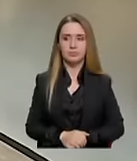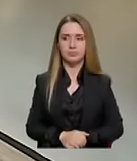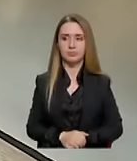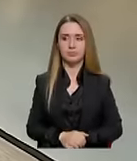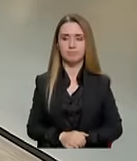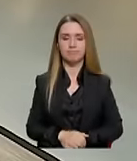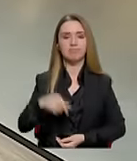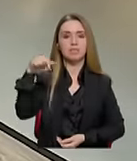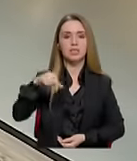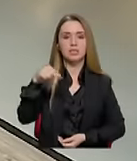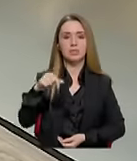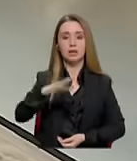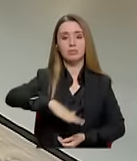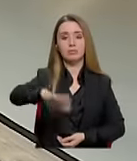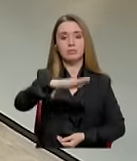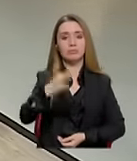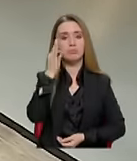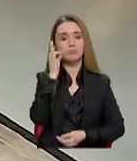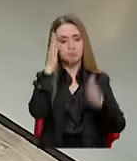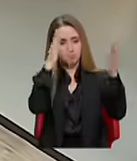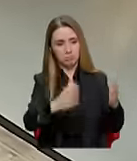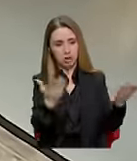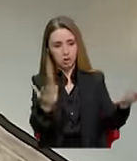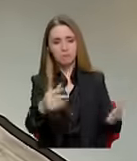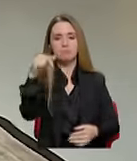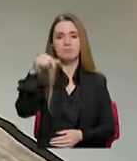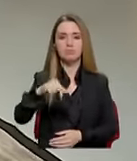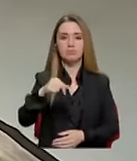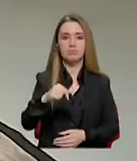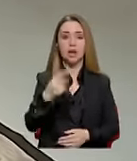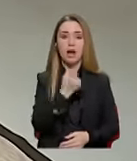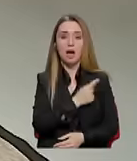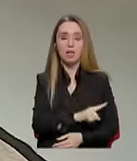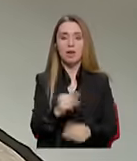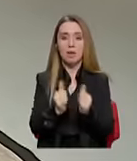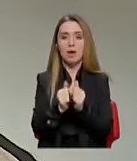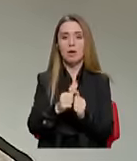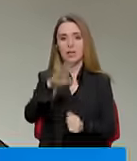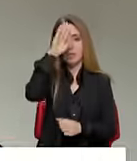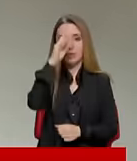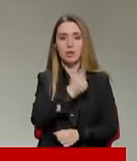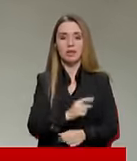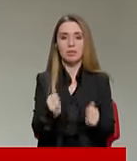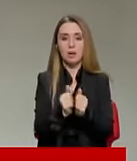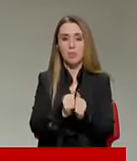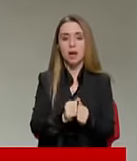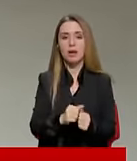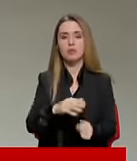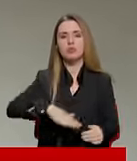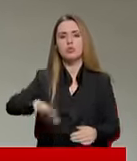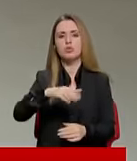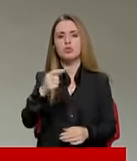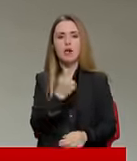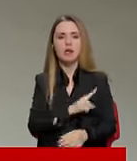Efendim şimdi sahadaki durum bu tablo bu ve işte adayların yanında İstanbul adayının yanında Ankara adayının yanında bütün